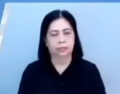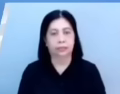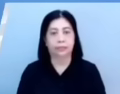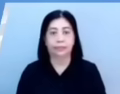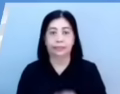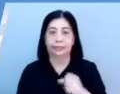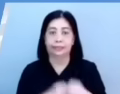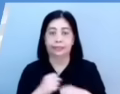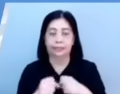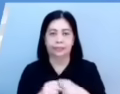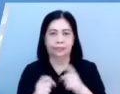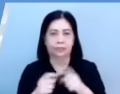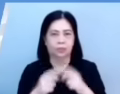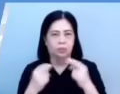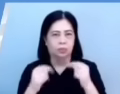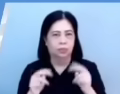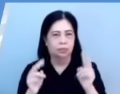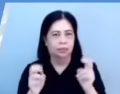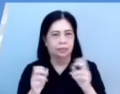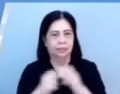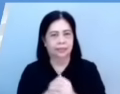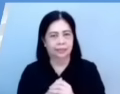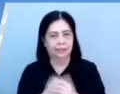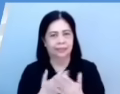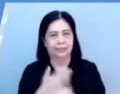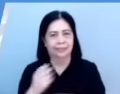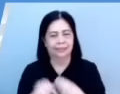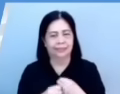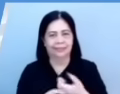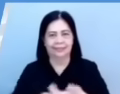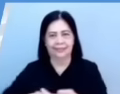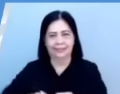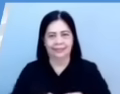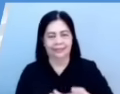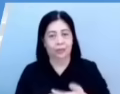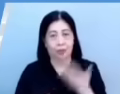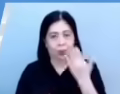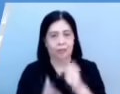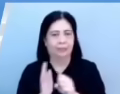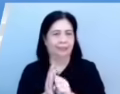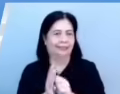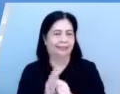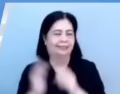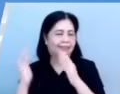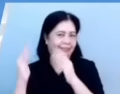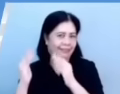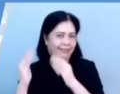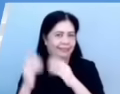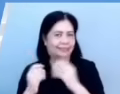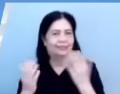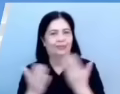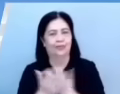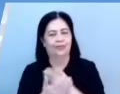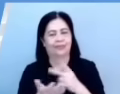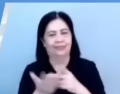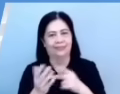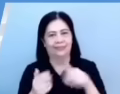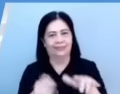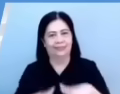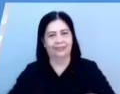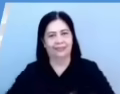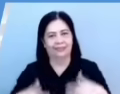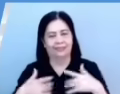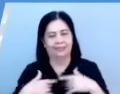mga laman ng balita ang mga tinaguriang New Year Baby. Simbolo kasi sila ng pag-asa at ng bagong yugto sa buhay ng kanilang